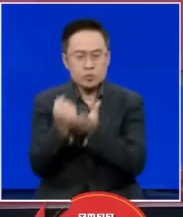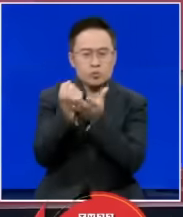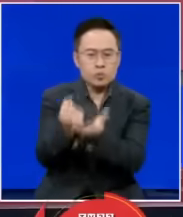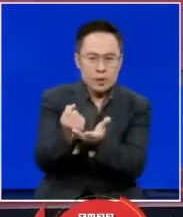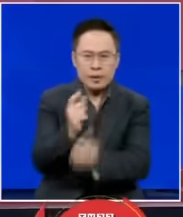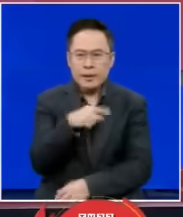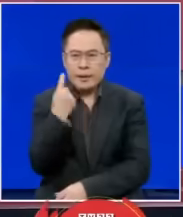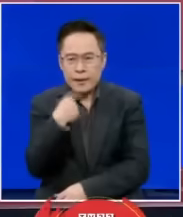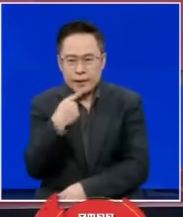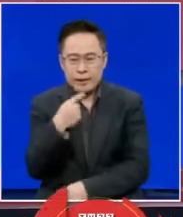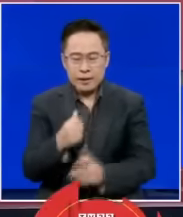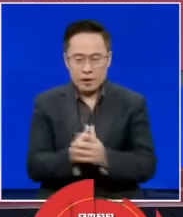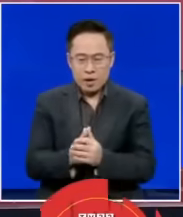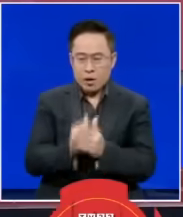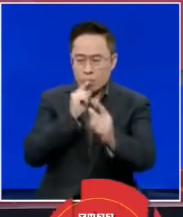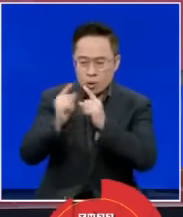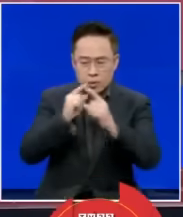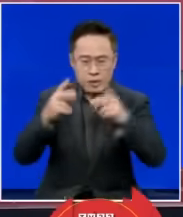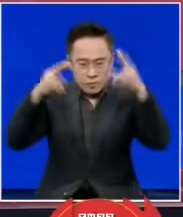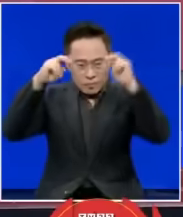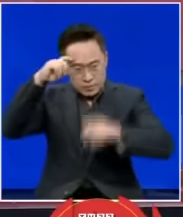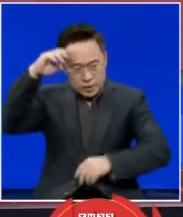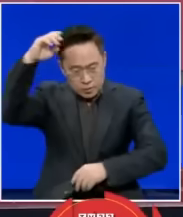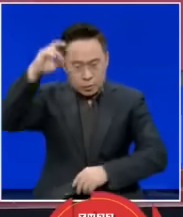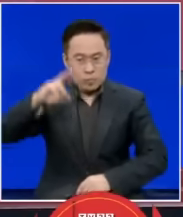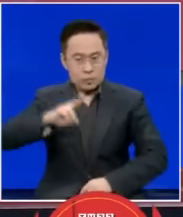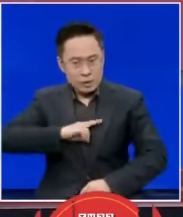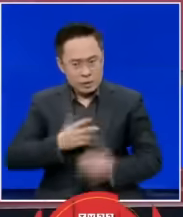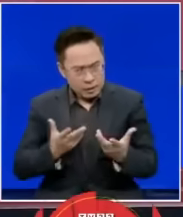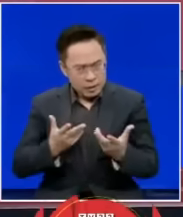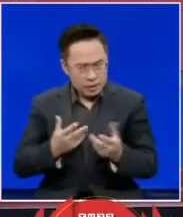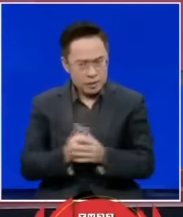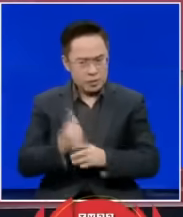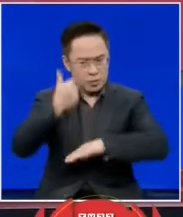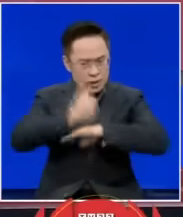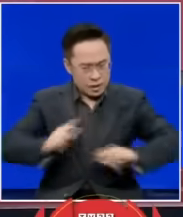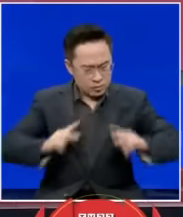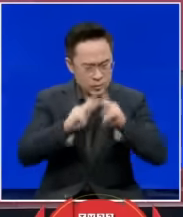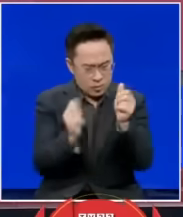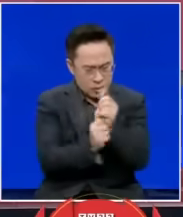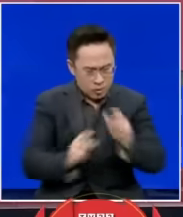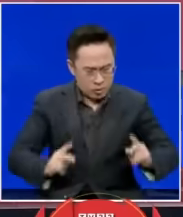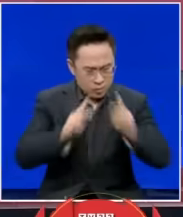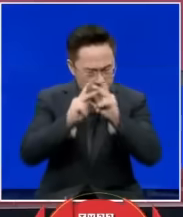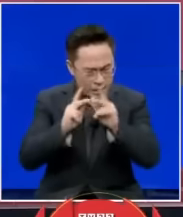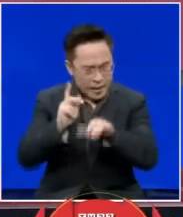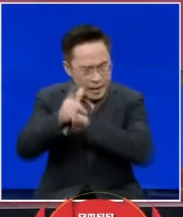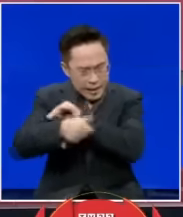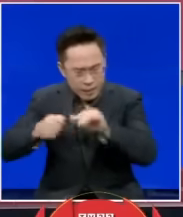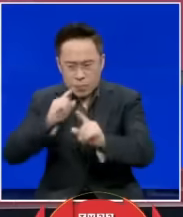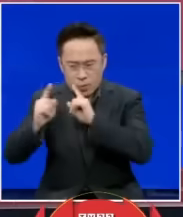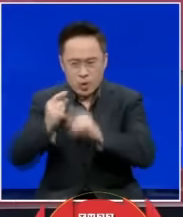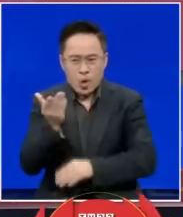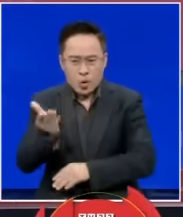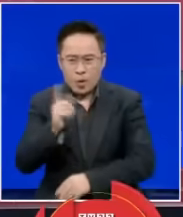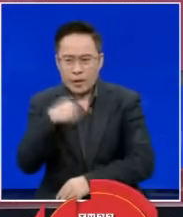สมมติว่าไปวิ่งกับท่านนายกเองท่านก็ต้องพูดตรงนั้นแล้วสิก ็ เลยงงว่าไปวิ่งกับใคร คุณหน่องไม่ทราบแต่ดิฉันเชื่อว่าประชาชนน่าจะท